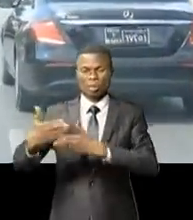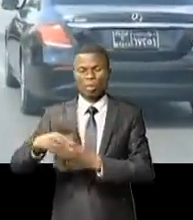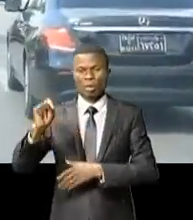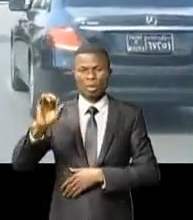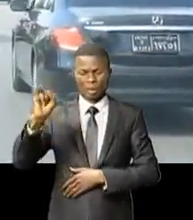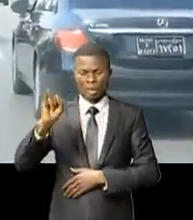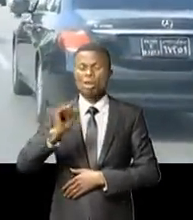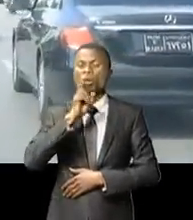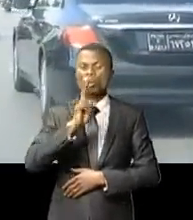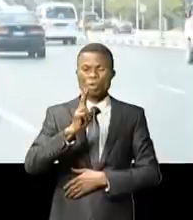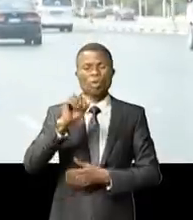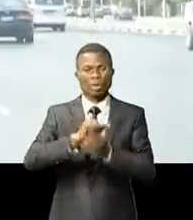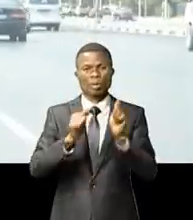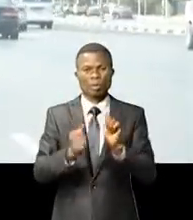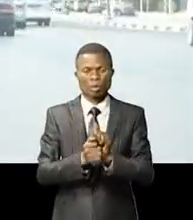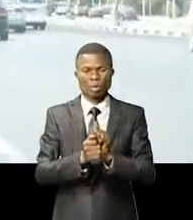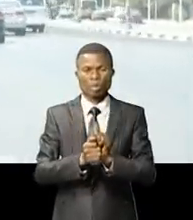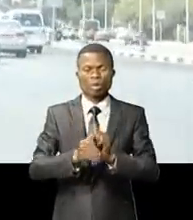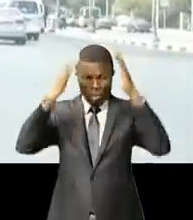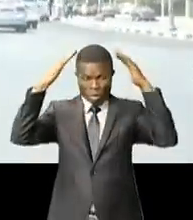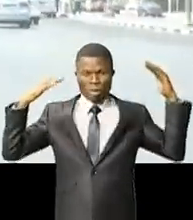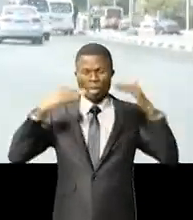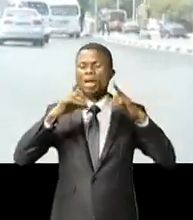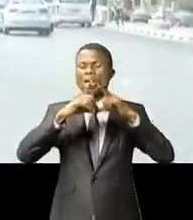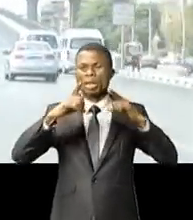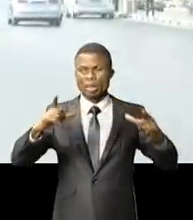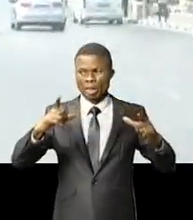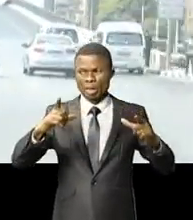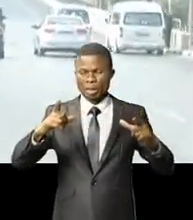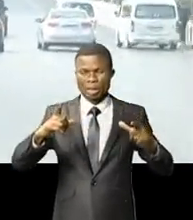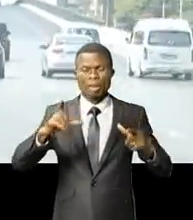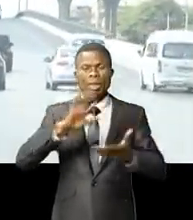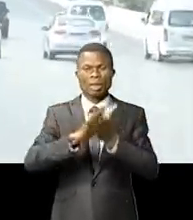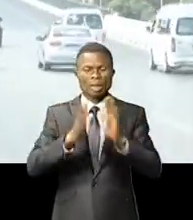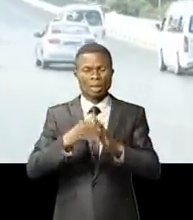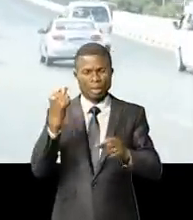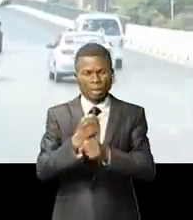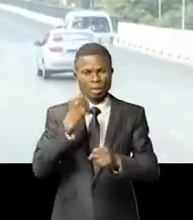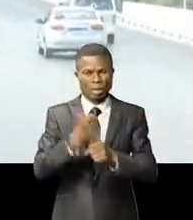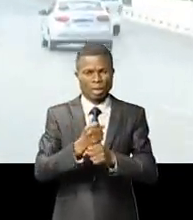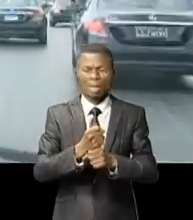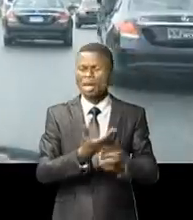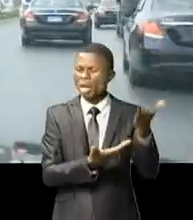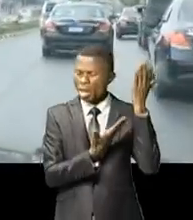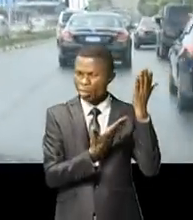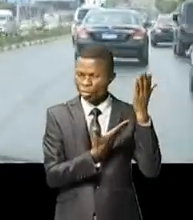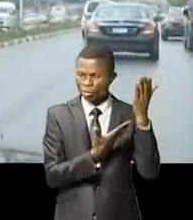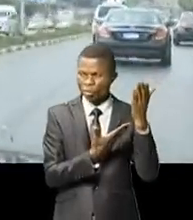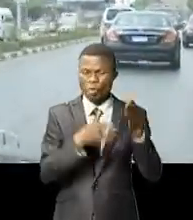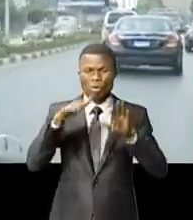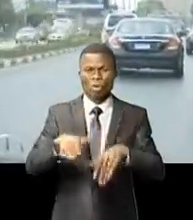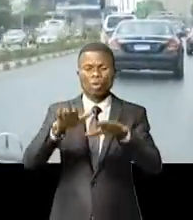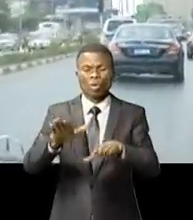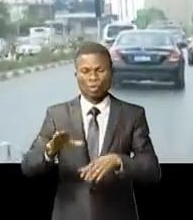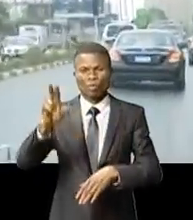que vraie. La préoccupation du pharaon est plus que grande, surtout quand il se réalise de travaux de grande envergure sur les fleuves